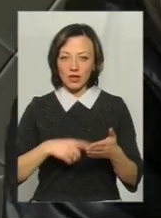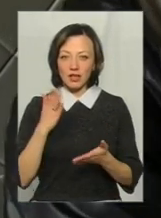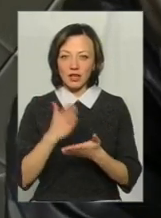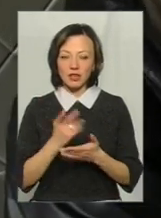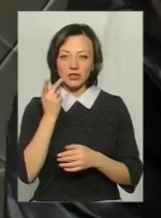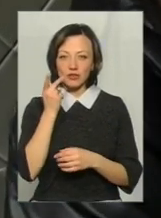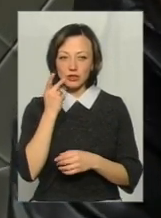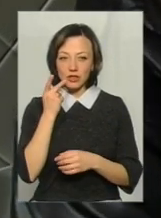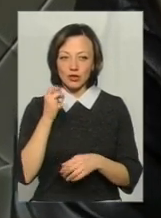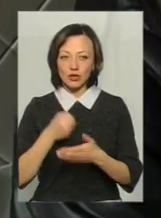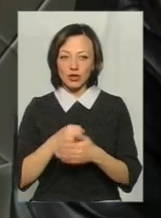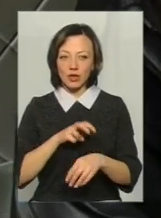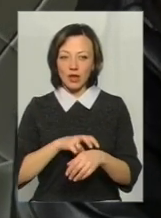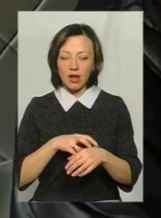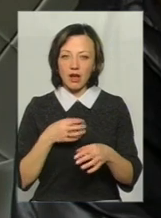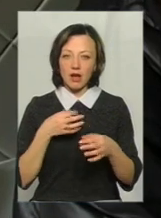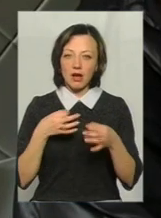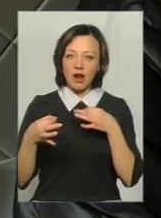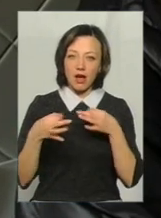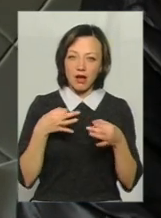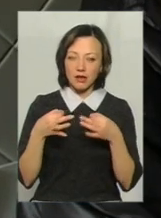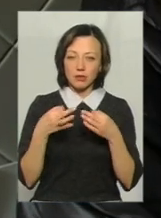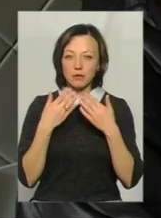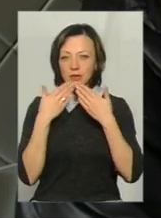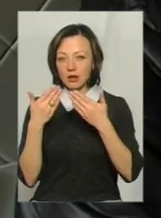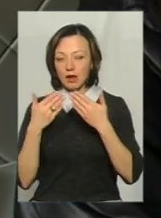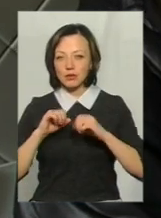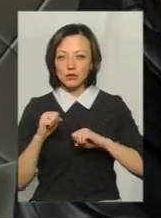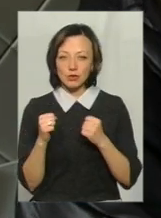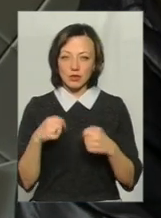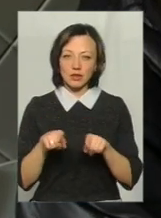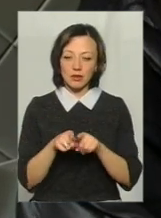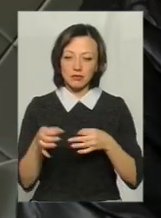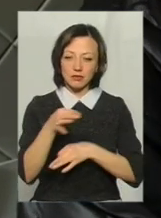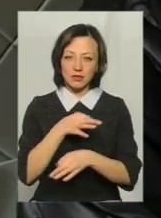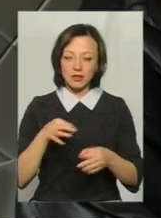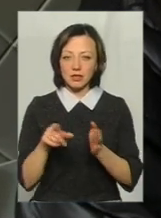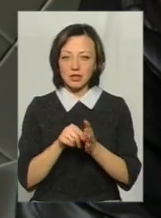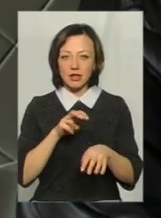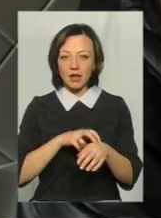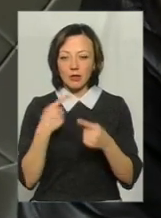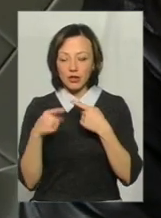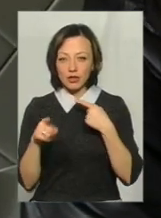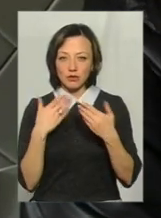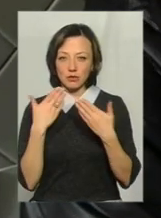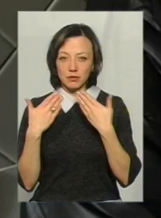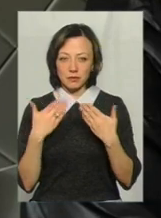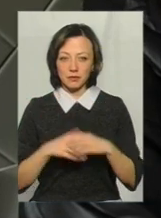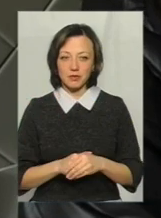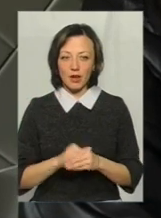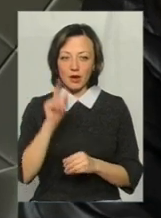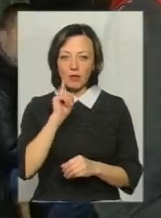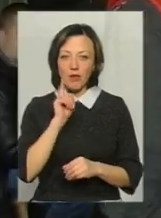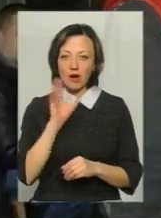врачів, але радимось, питаємо з друзями так само, з врачами іншими. І то поки